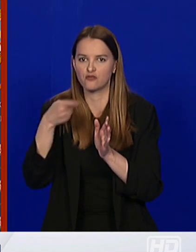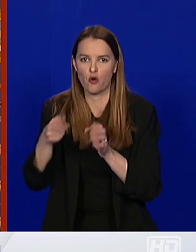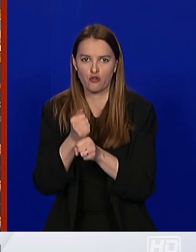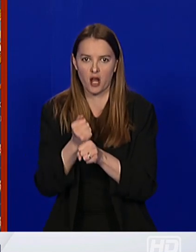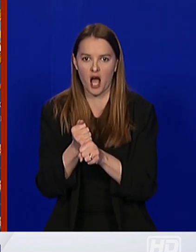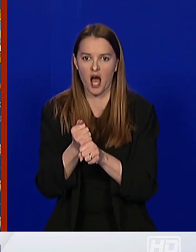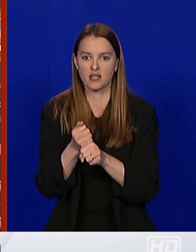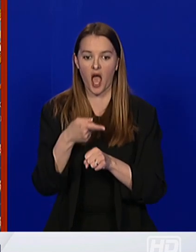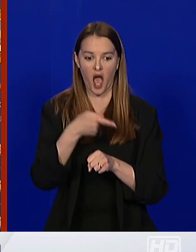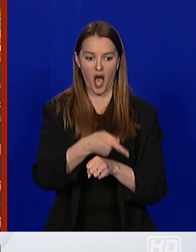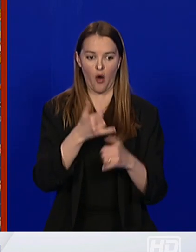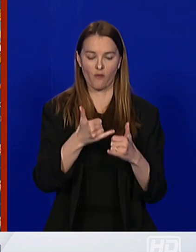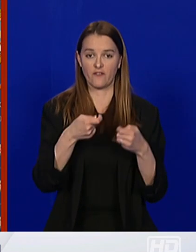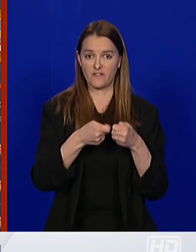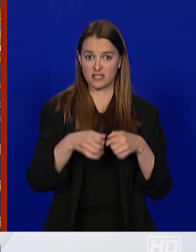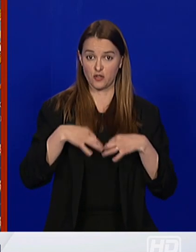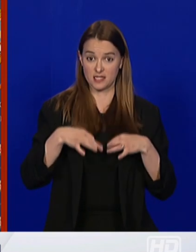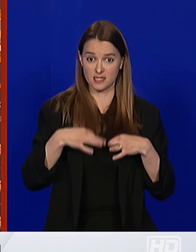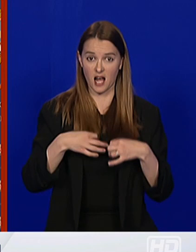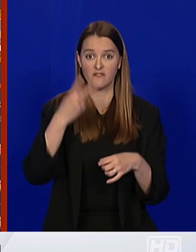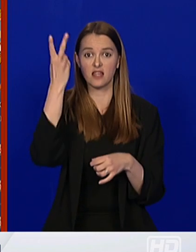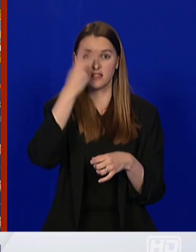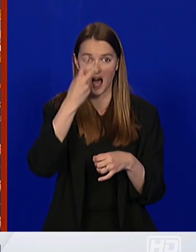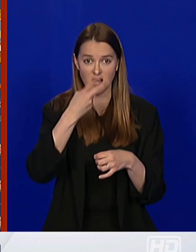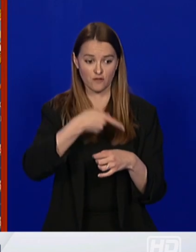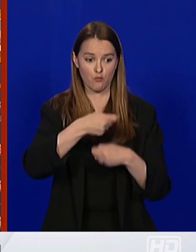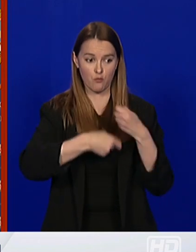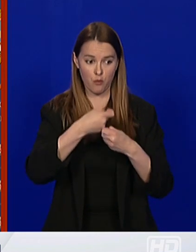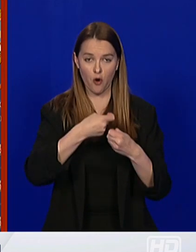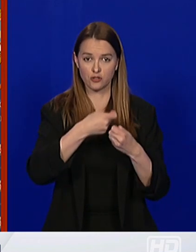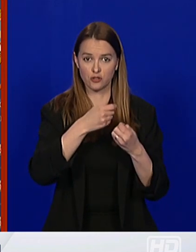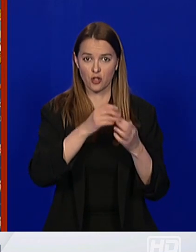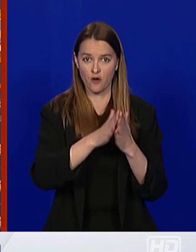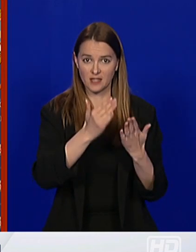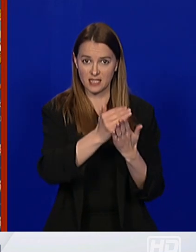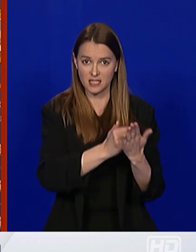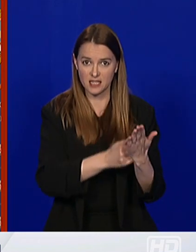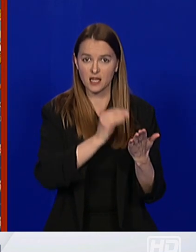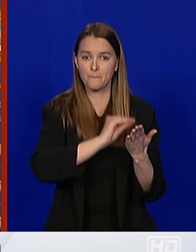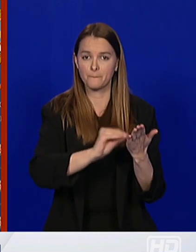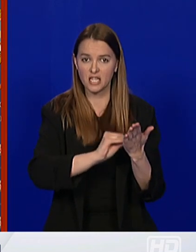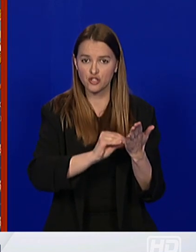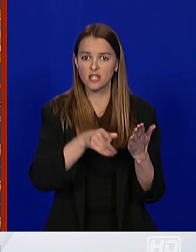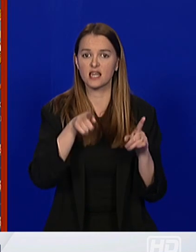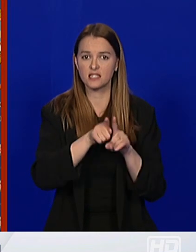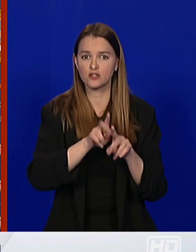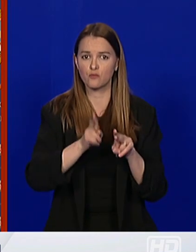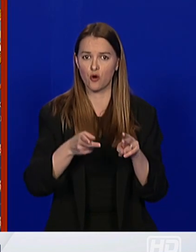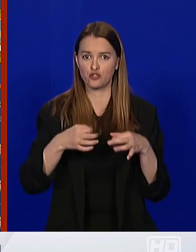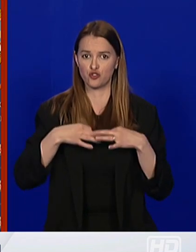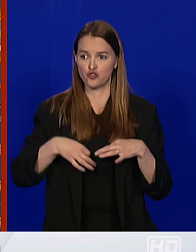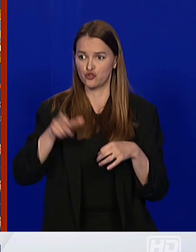o zdravstvenoj ugrozi, naravno da putem poslovnika i zakona može angažirati i stručnjake, evo